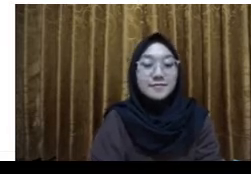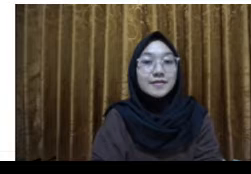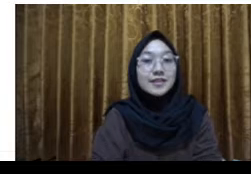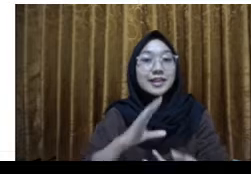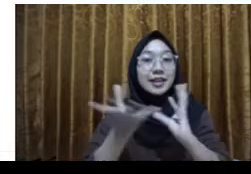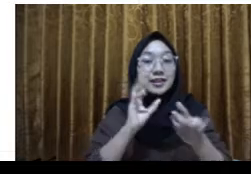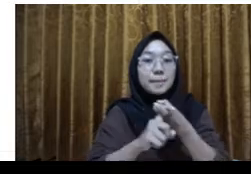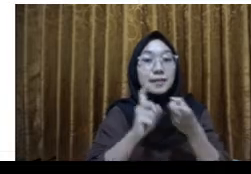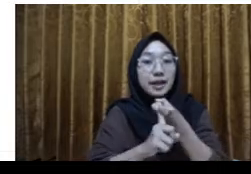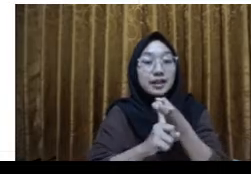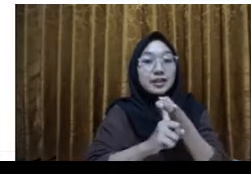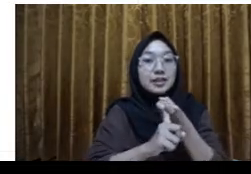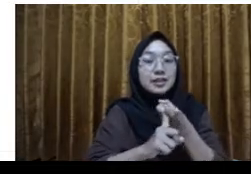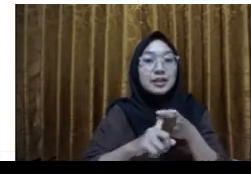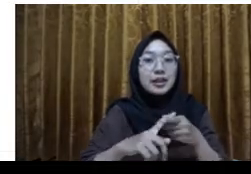mau menginstal